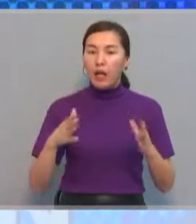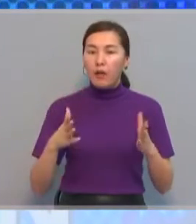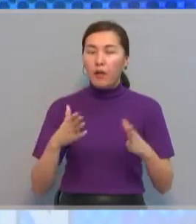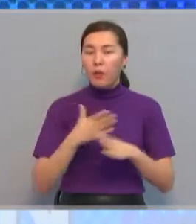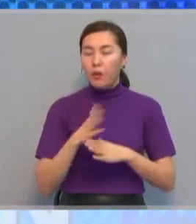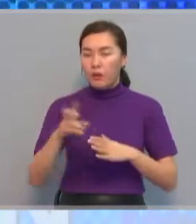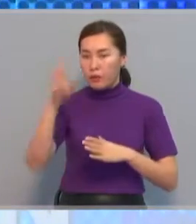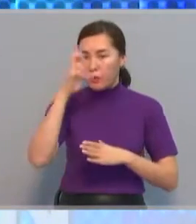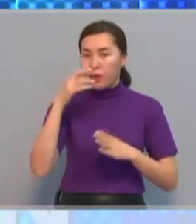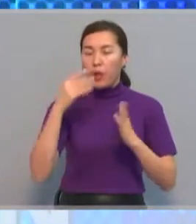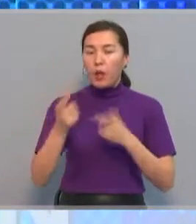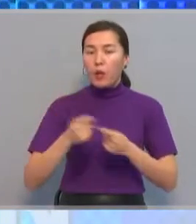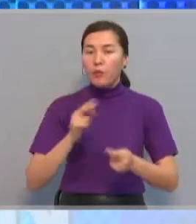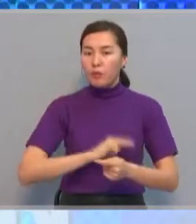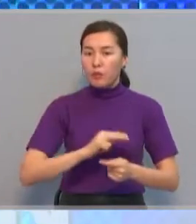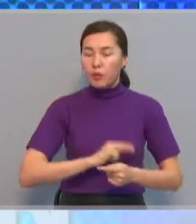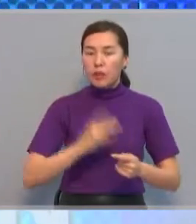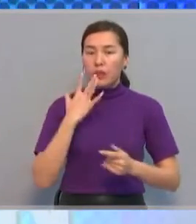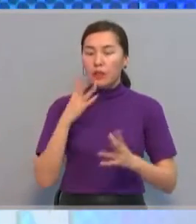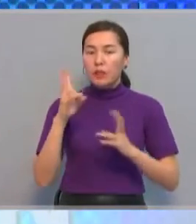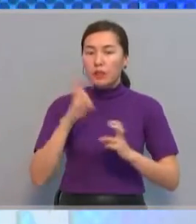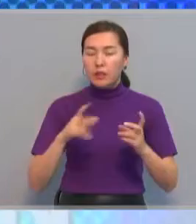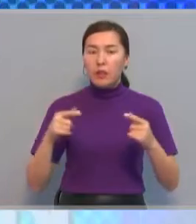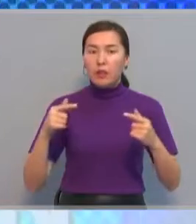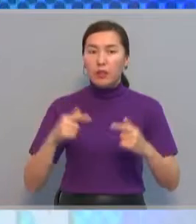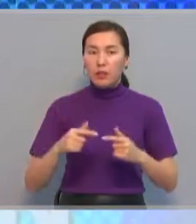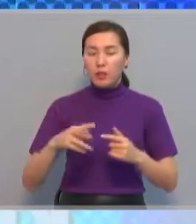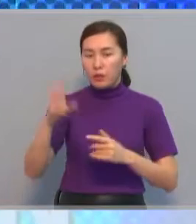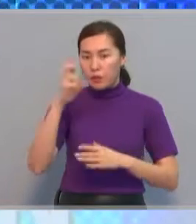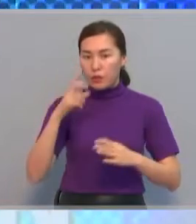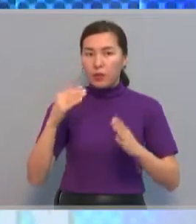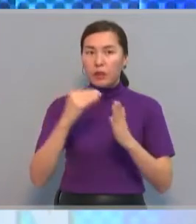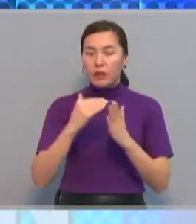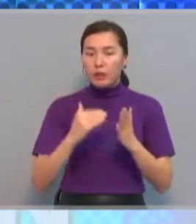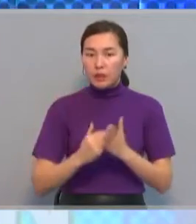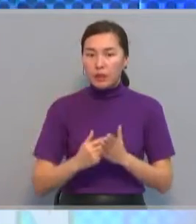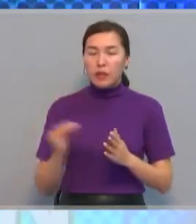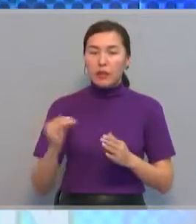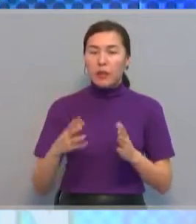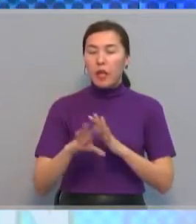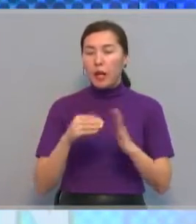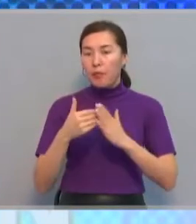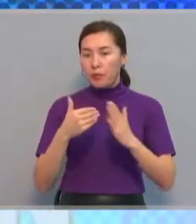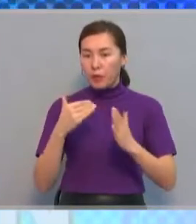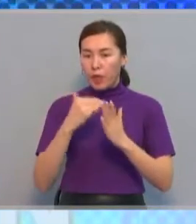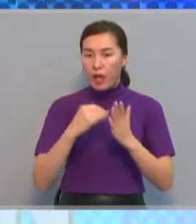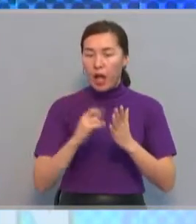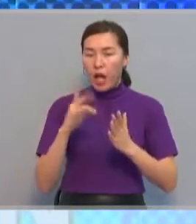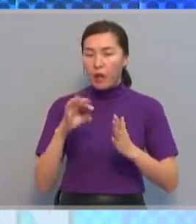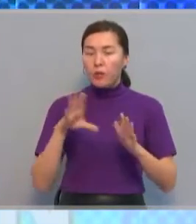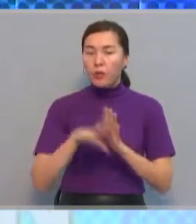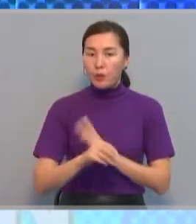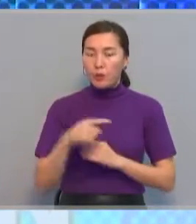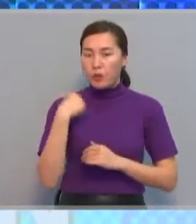сферу, в государственное управление и работу иностранных инвесторов в соответствии с государственным статусом. Так, в предвыборную программу акжоловцы